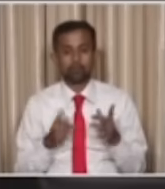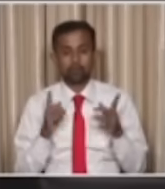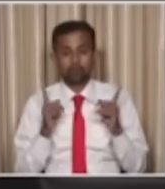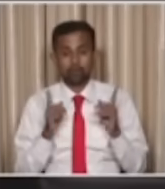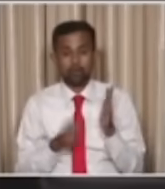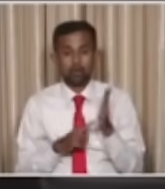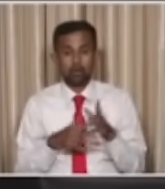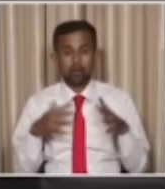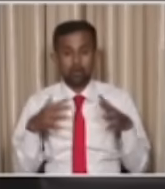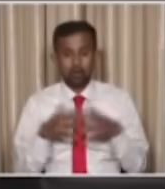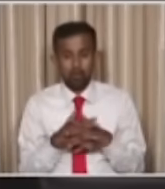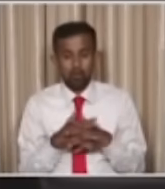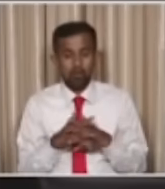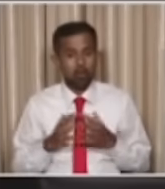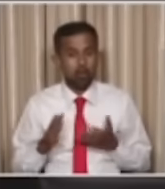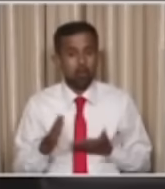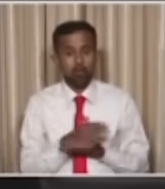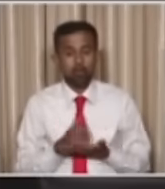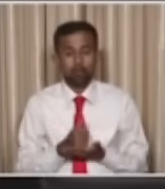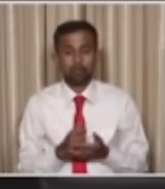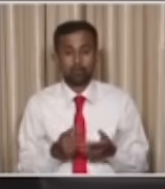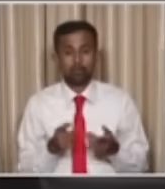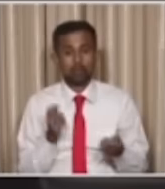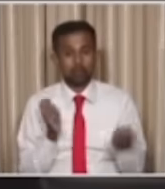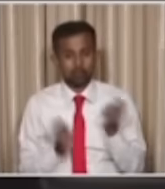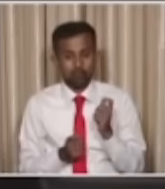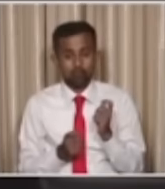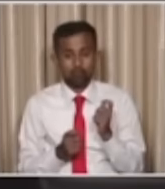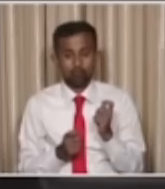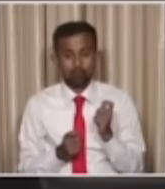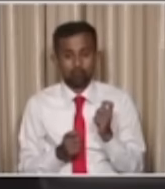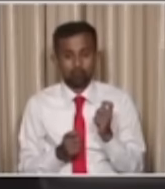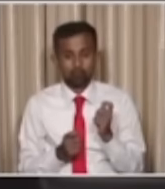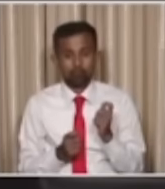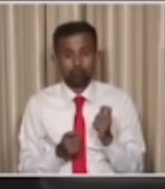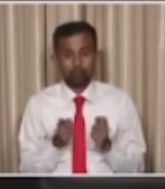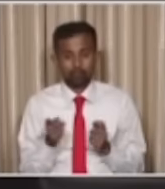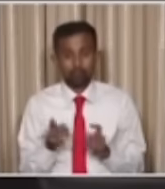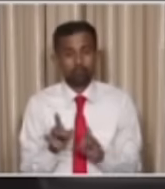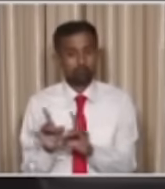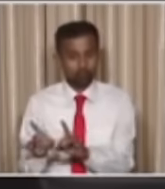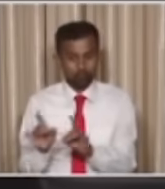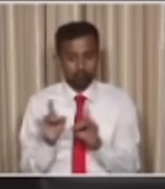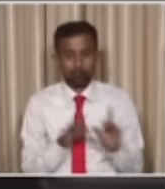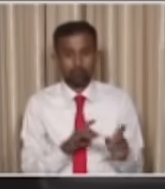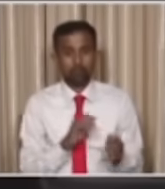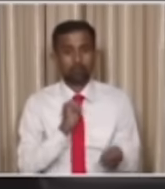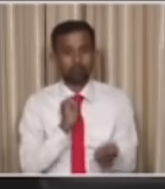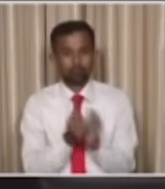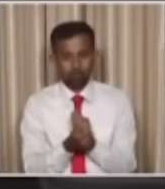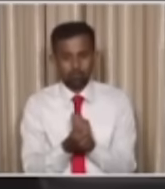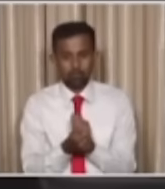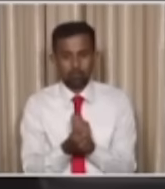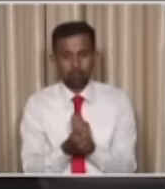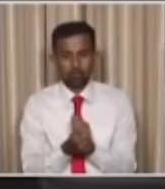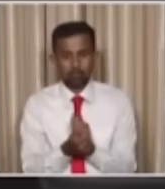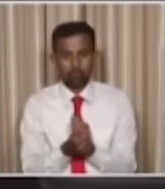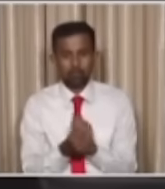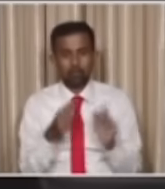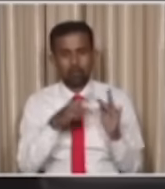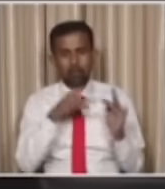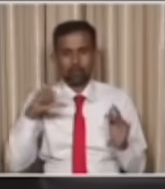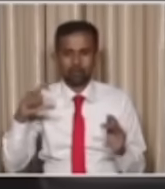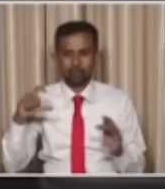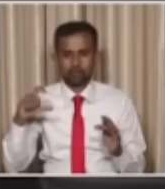ස්පෝර්ට්ස් ලෝ එකම ඒ ක්‍රිකට් වල කරන ව්‍යවස්ථාවට එන එන විදිහට වෙනස් කරොත් අපි එතනදී ICC